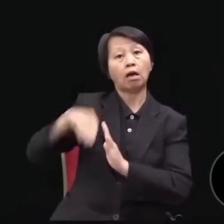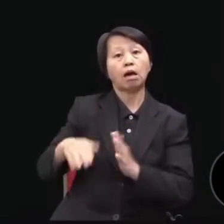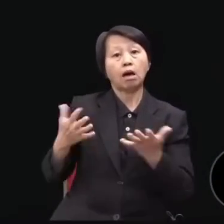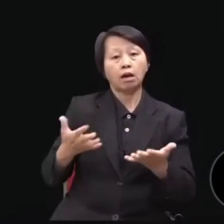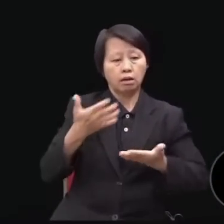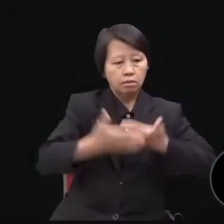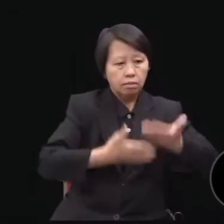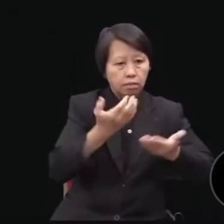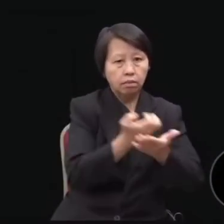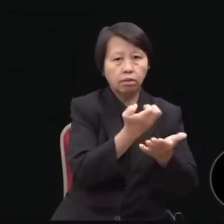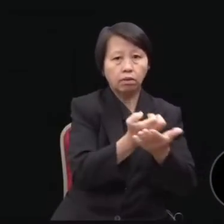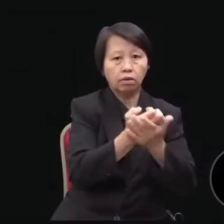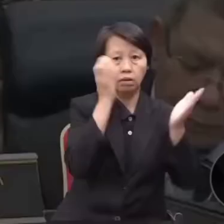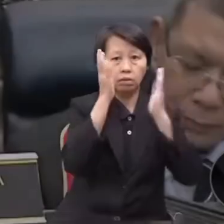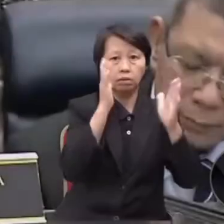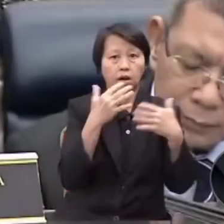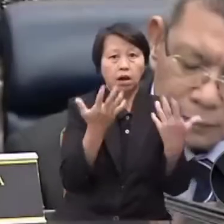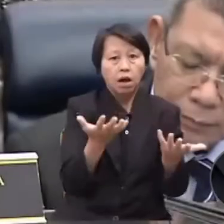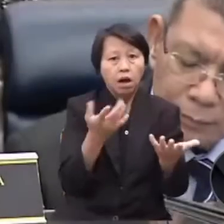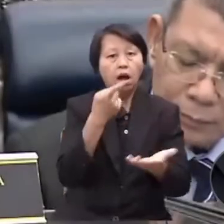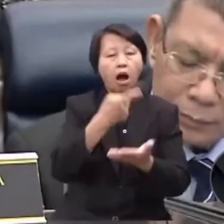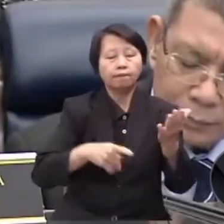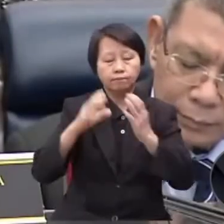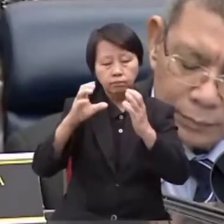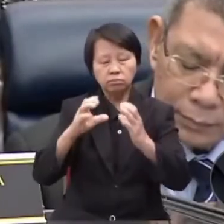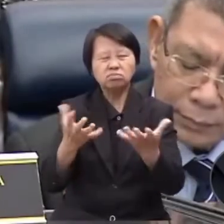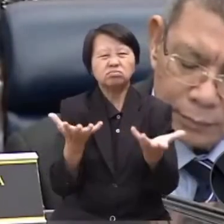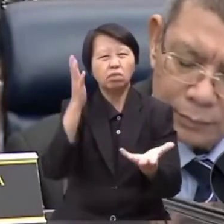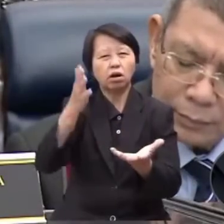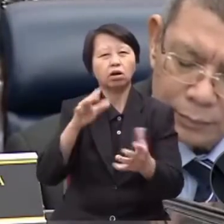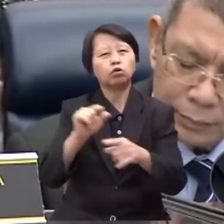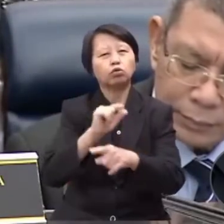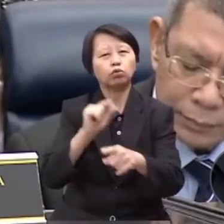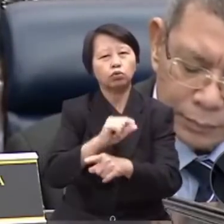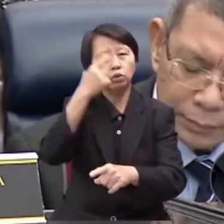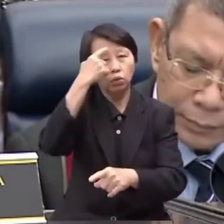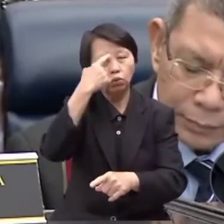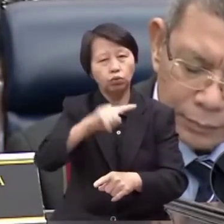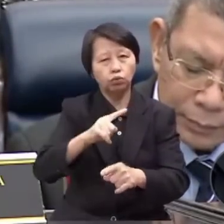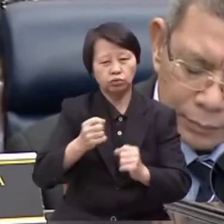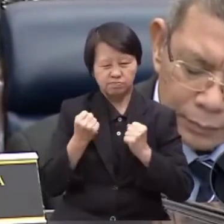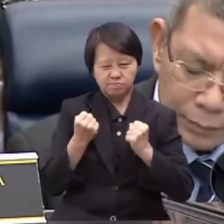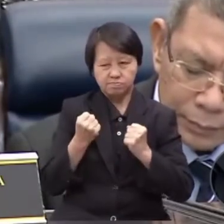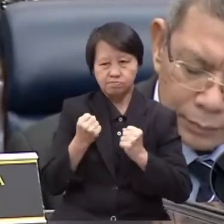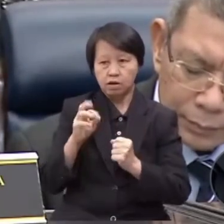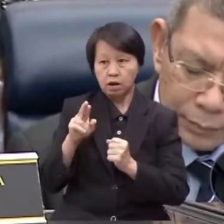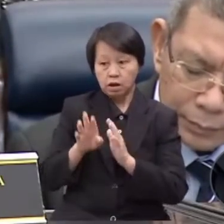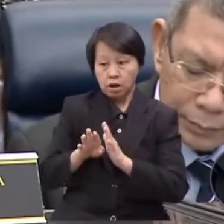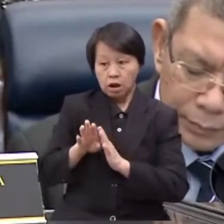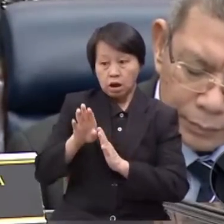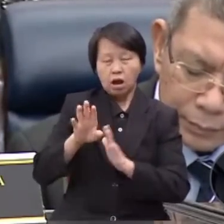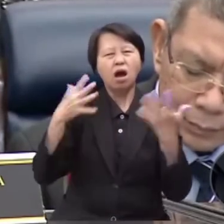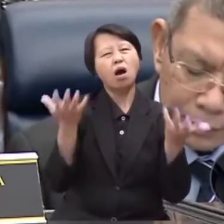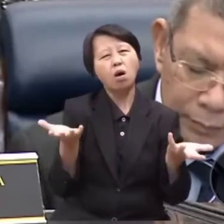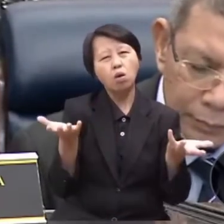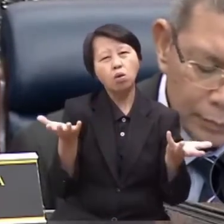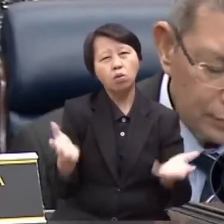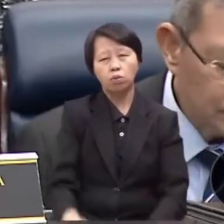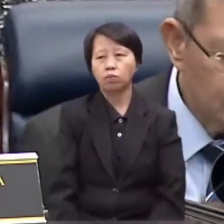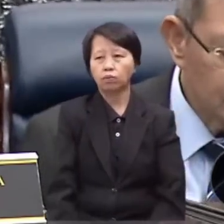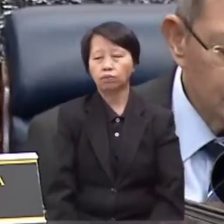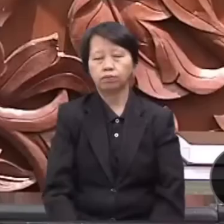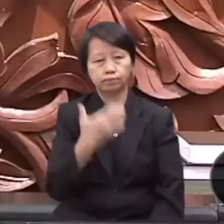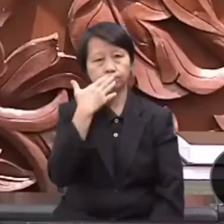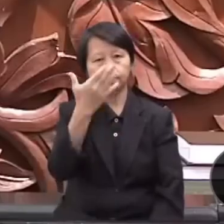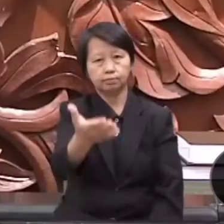proses pemulihan ekonomi negara dan apakah pendekatan yang akan digunakan untuk mengukuhkan nilai ringgit. Terima kasih. Terima kasih,